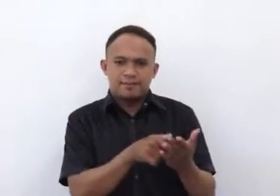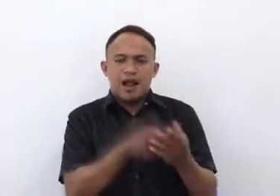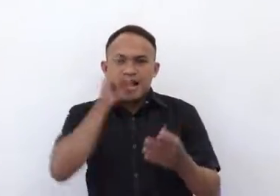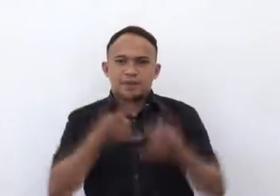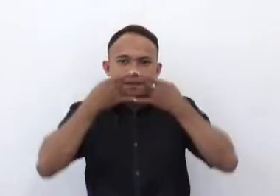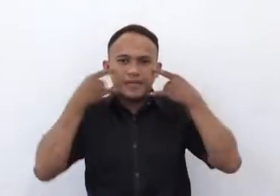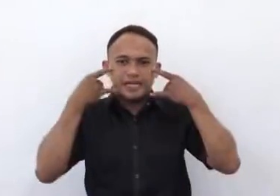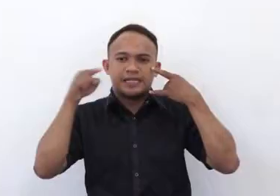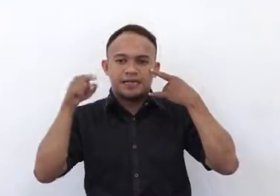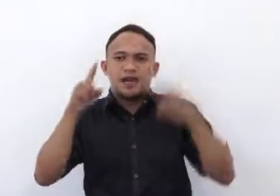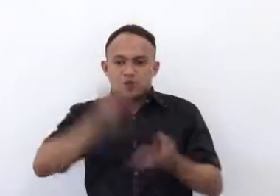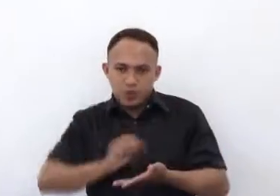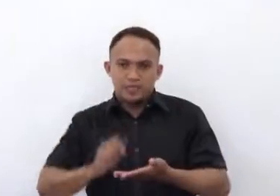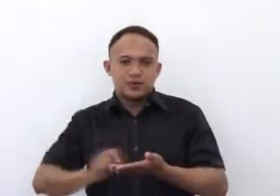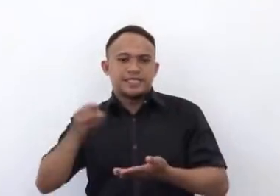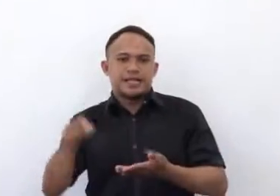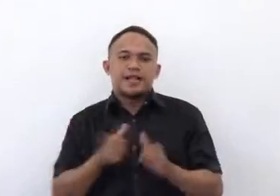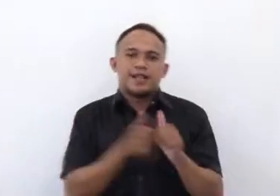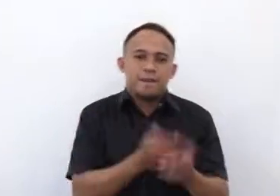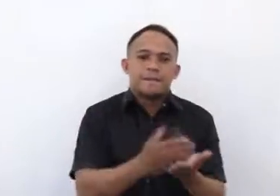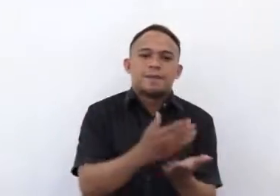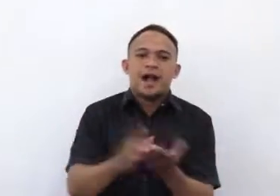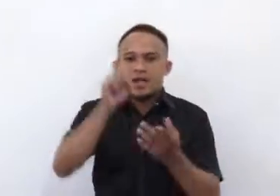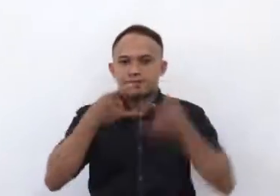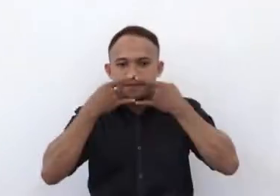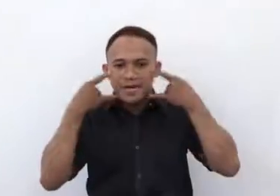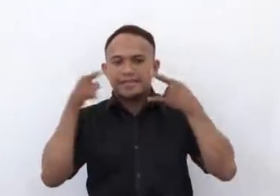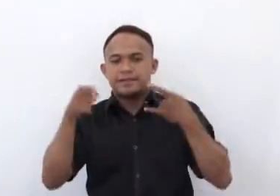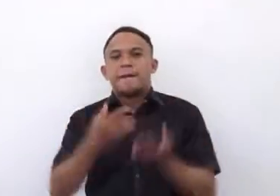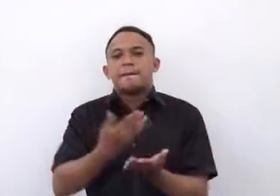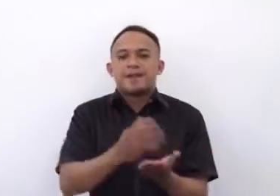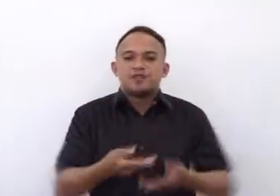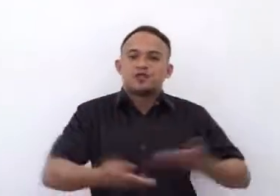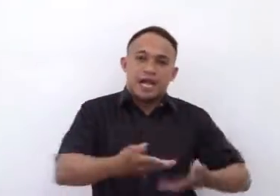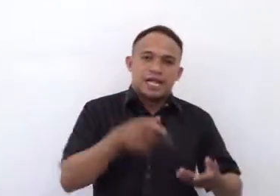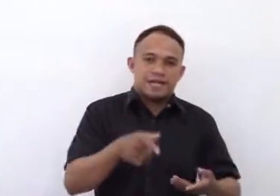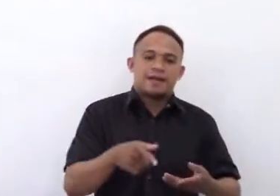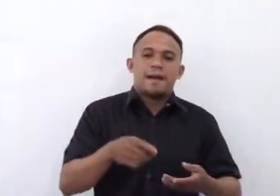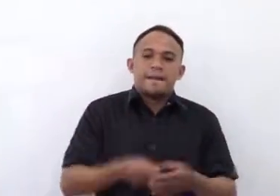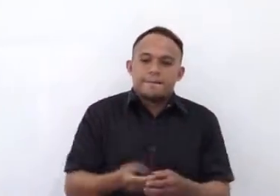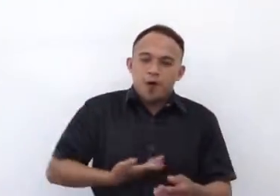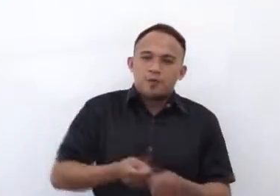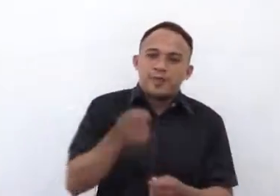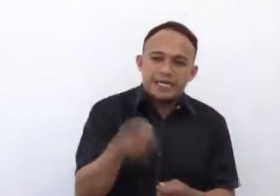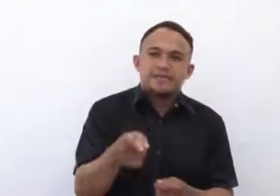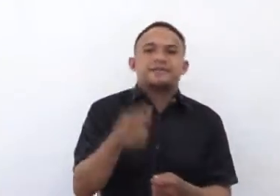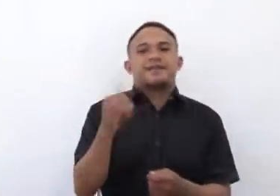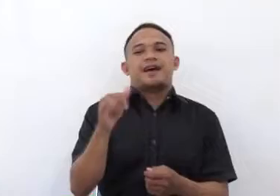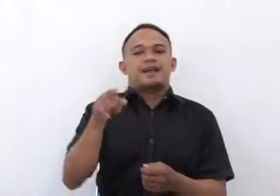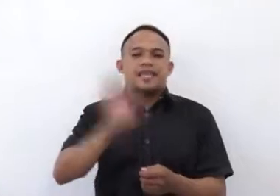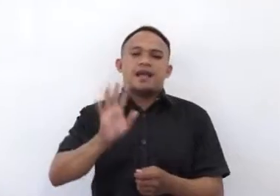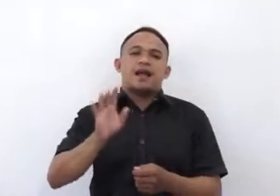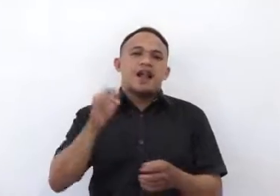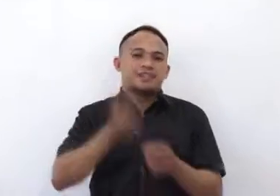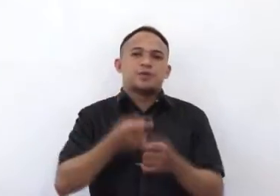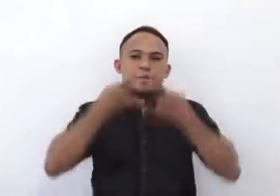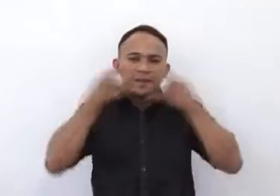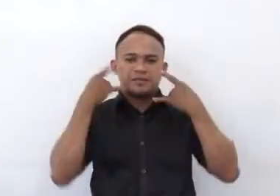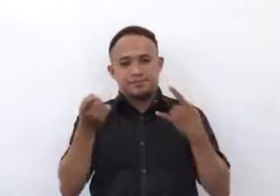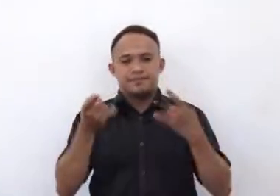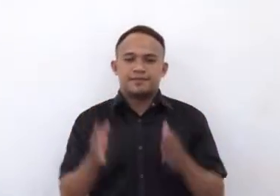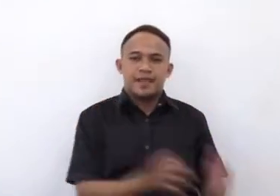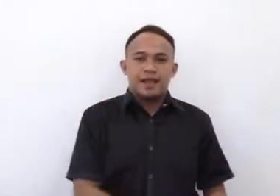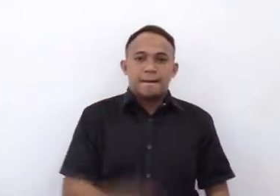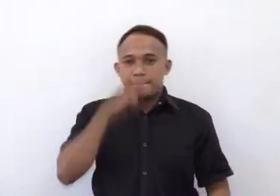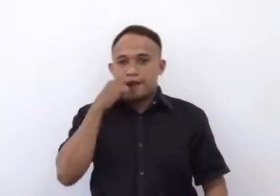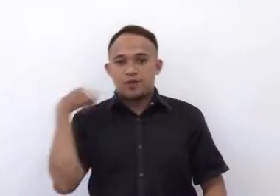masyarakat memahami maksud dari perhatian dan ketegasan pemerintah memperketat protokol kesehatan. Menurutnya ini semua bagian